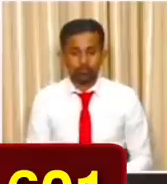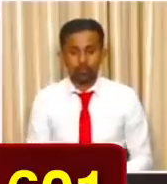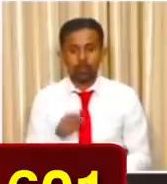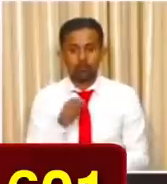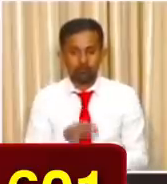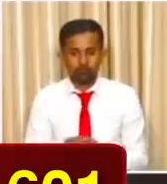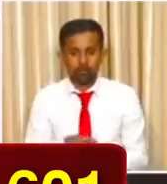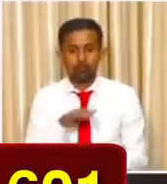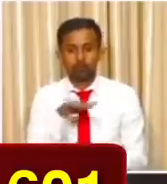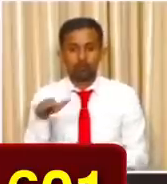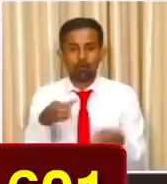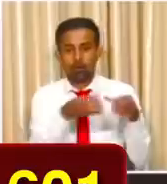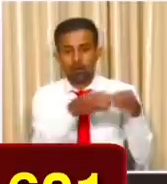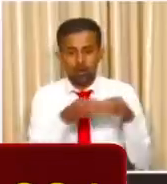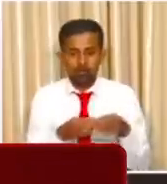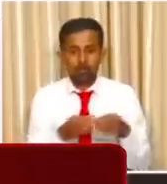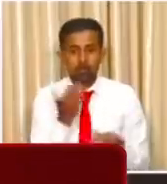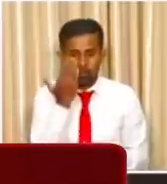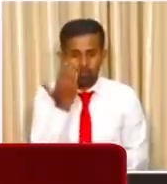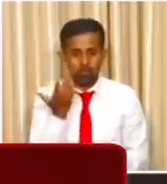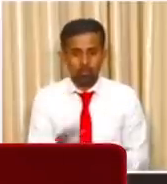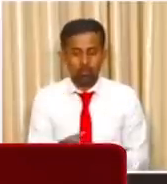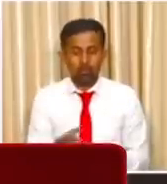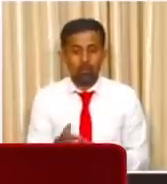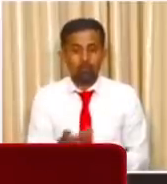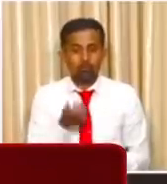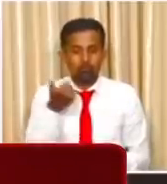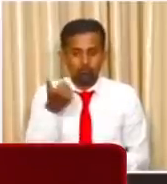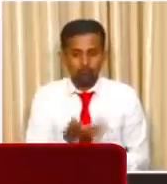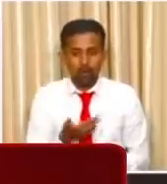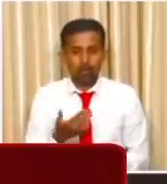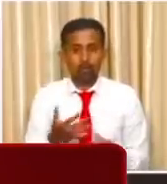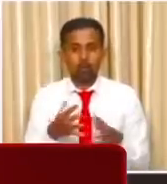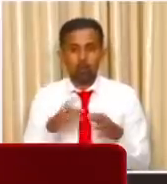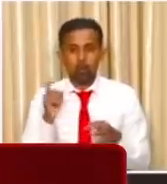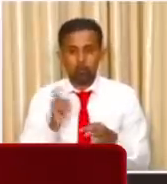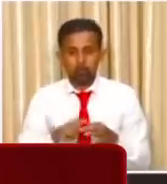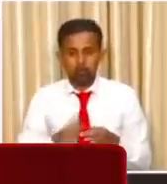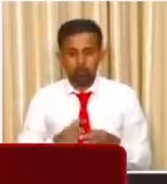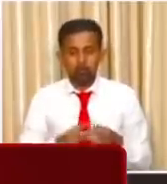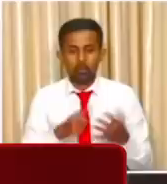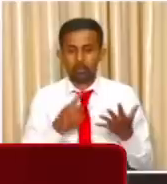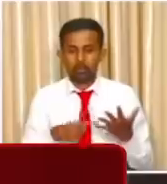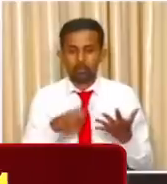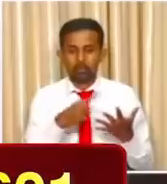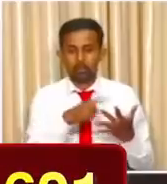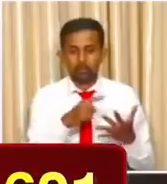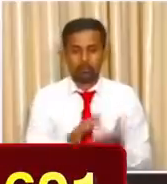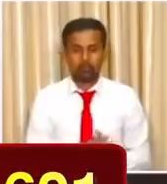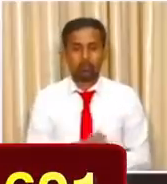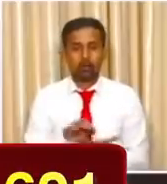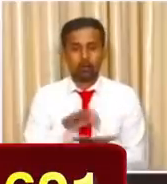මොහොතේ එම ශේස්ත්‍රයේ කණ්ඩායම් මුහුණ දී තිබෙන අත්‍යවශ්‍යම විසඳිය යුතු කරුණු කීපයක් පිළිබඳ වූ